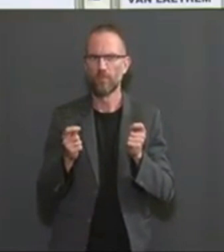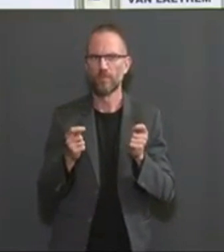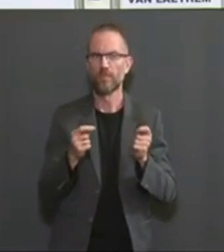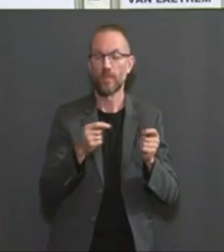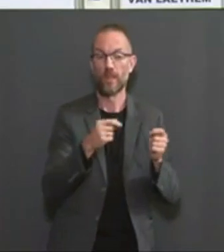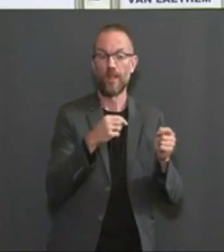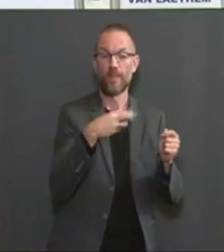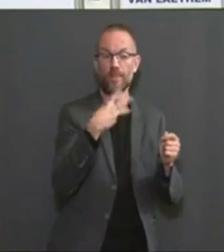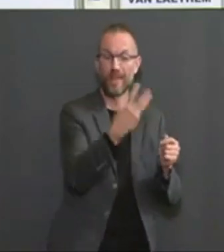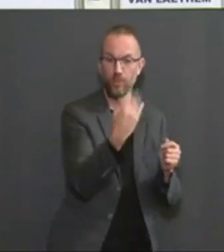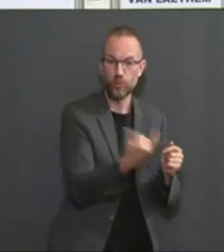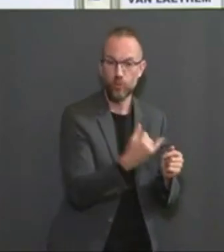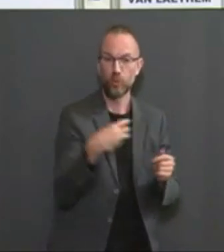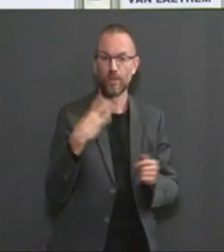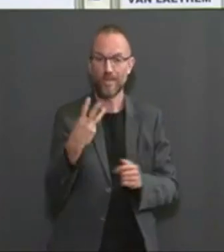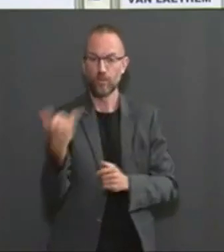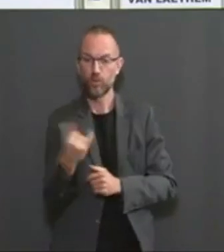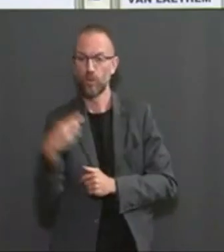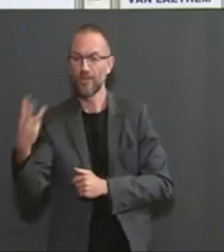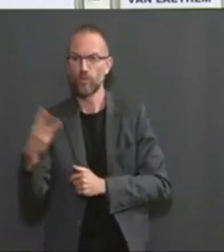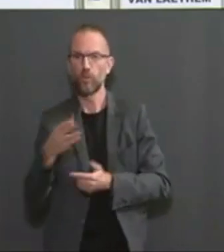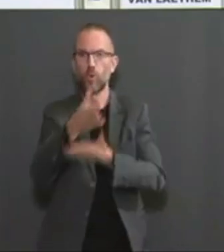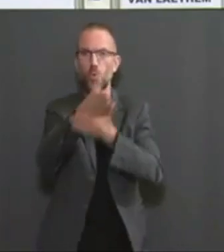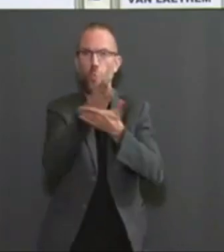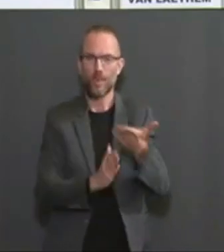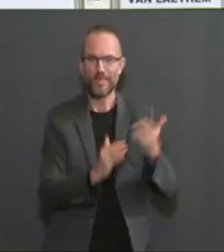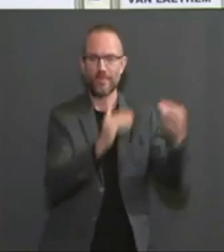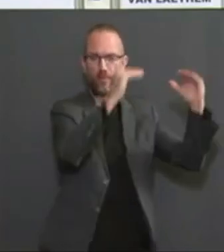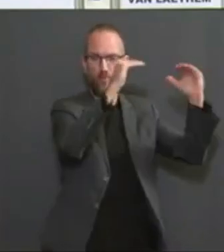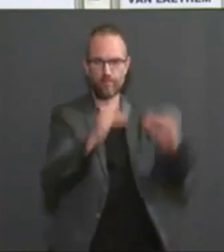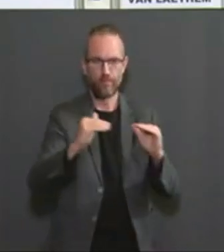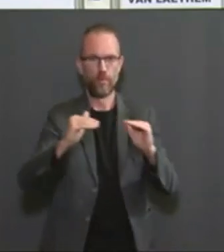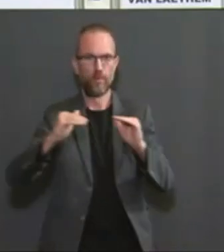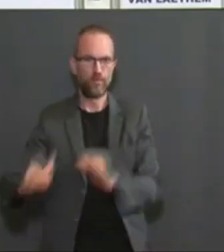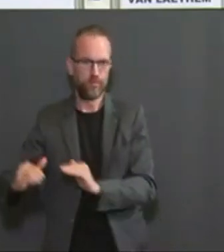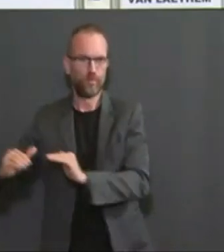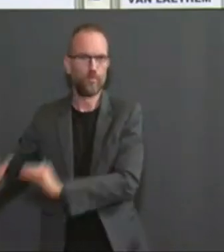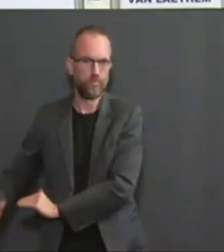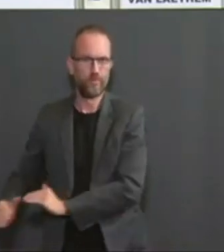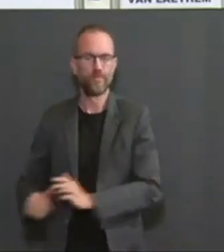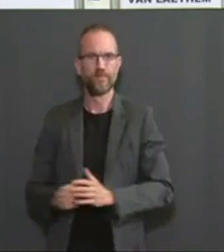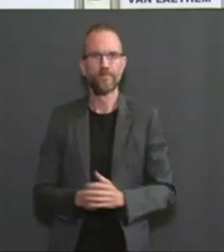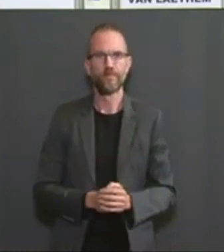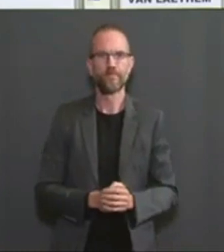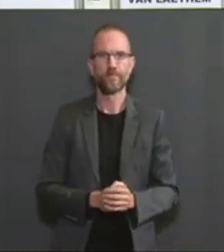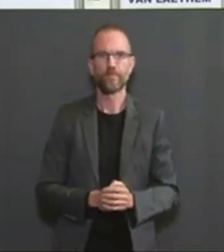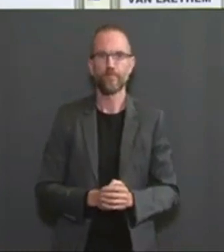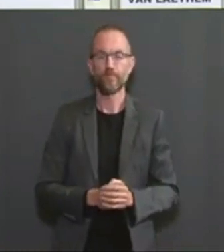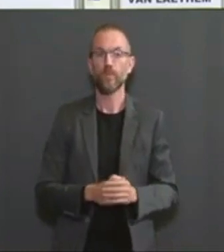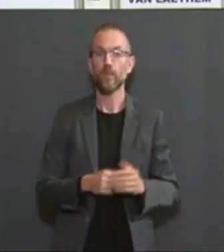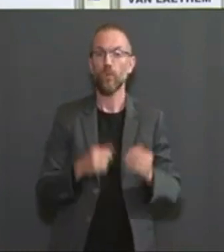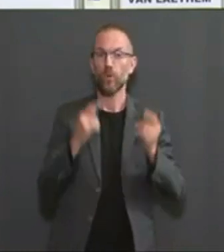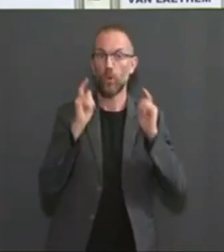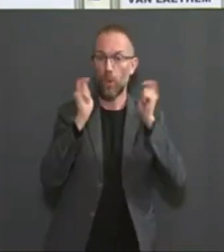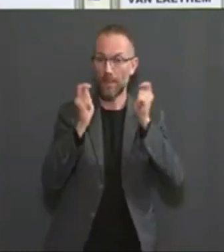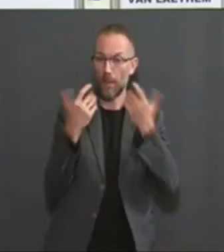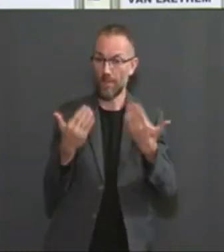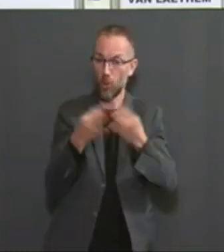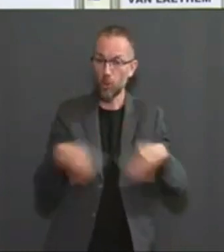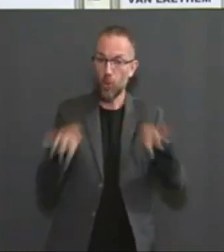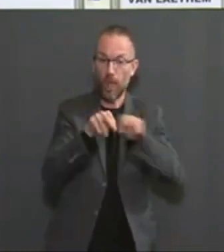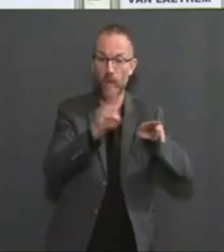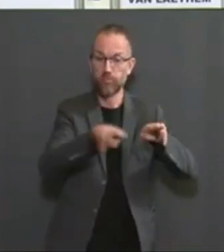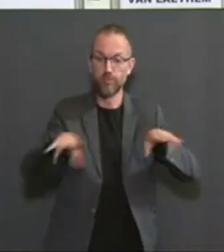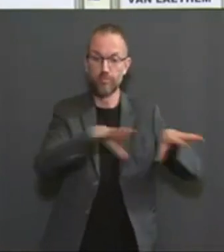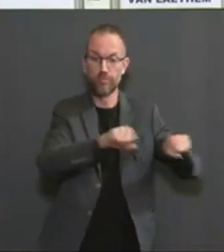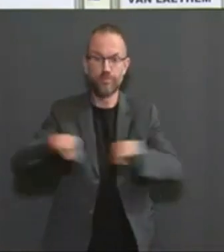jours. Ceci nous amène donc actuellement à avoir hospitalisé en Belgique pour raison de Covid